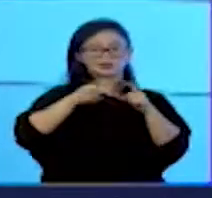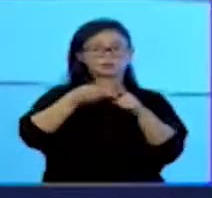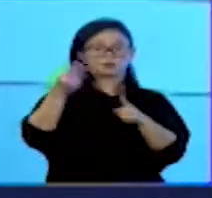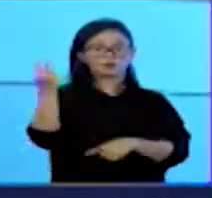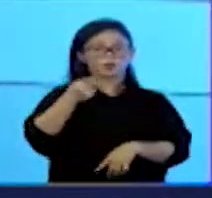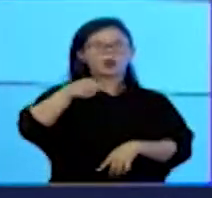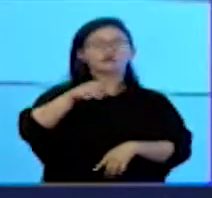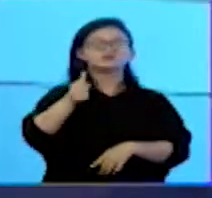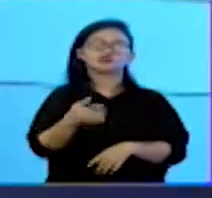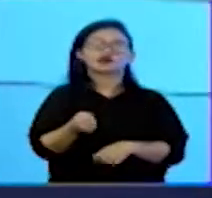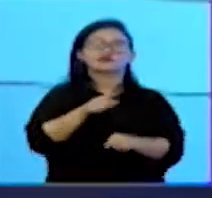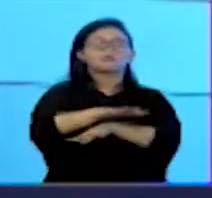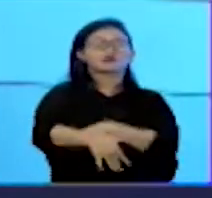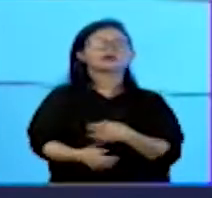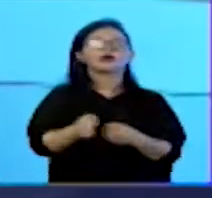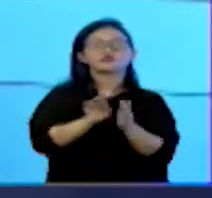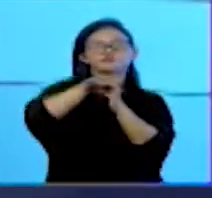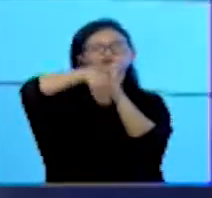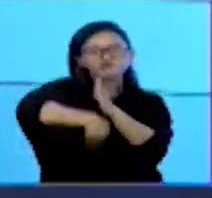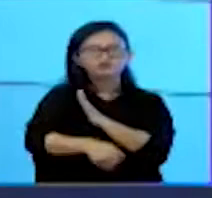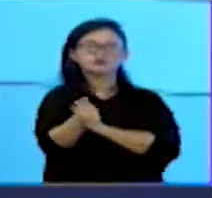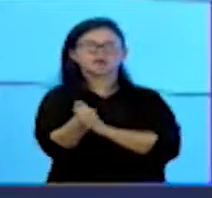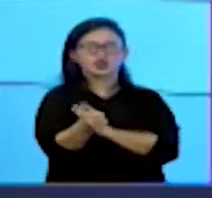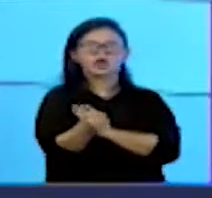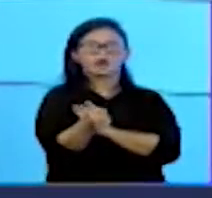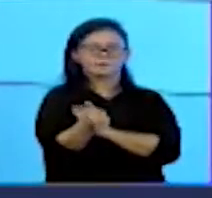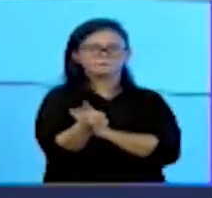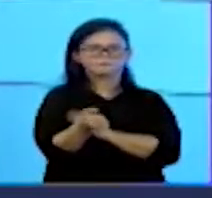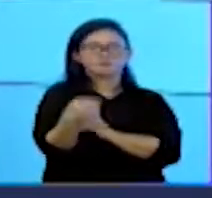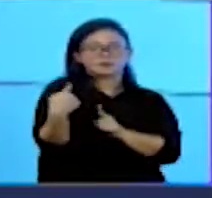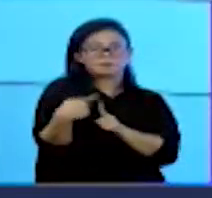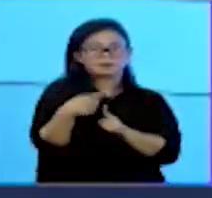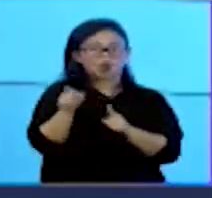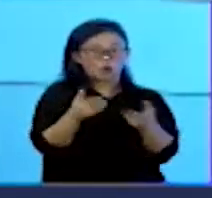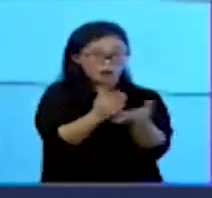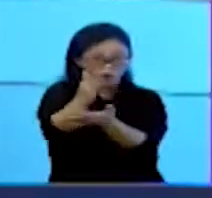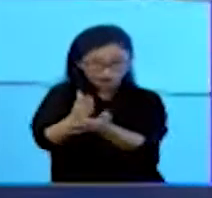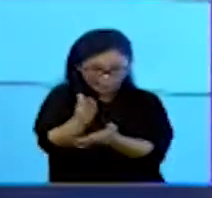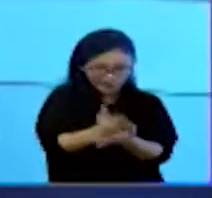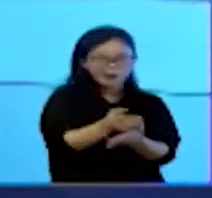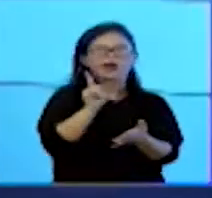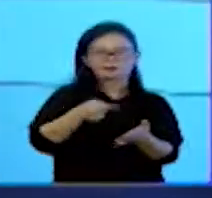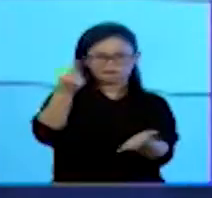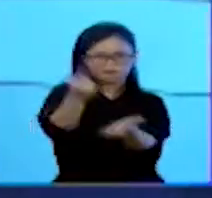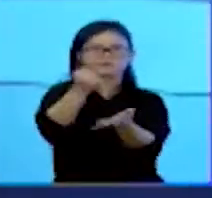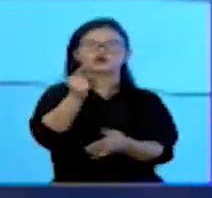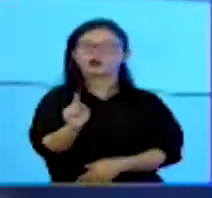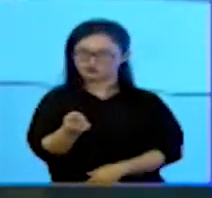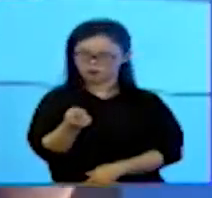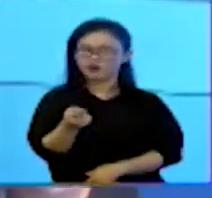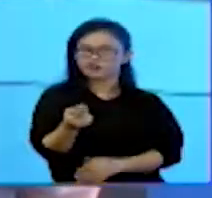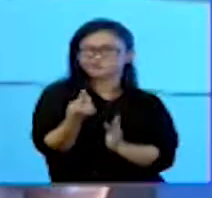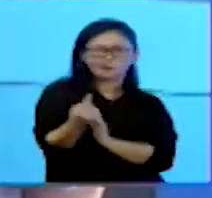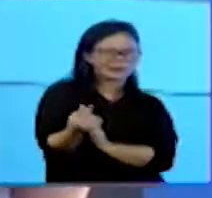berdampak positif bagi upaya penyebaran COVID-19. Sanksi denda sesuai pergub yang berlaku siap diterapkan terhadap para pelanggar.